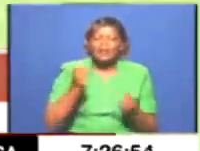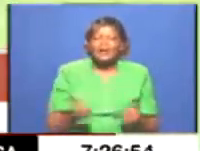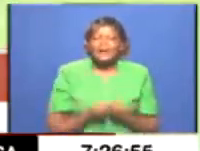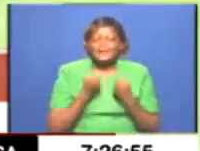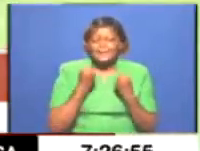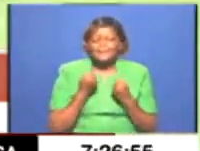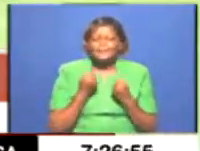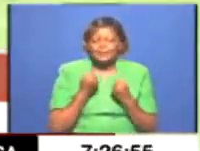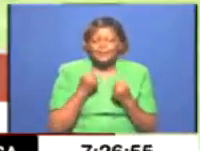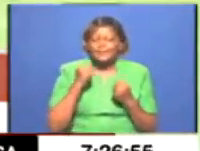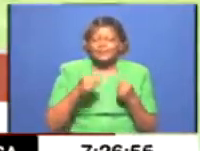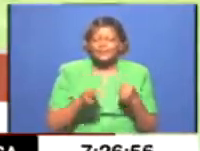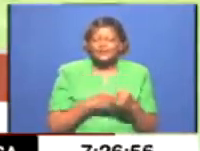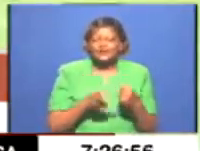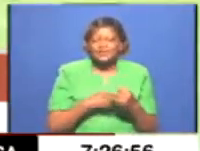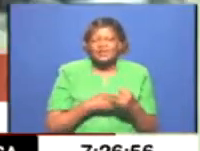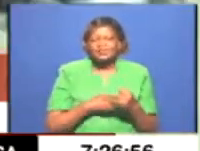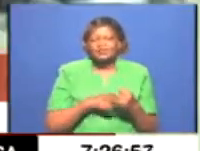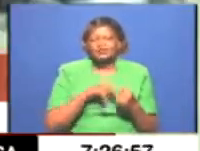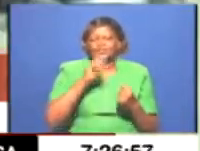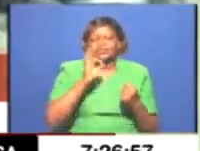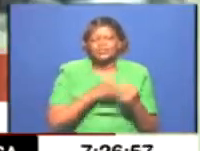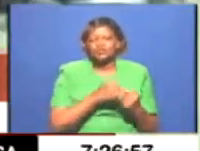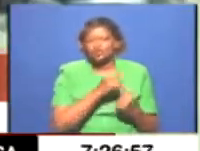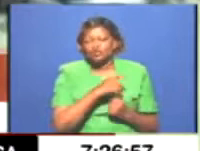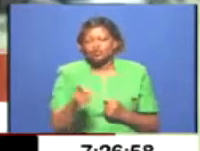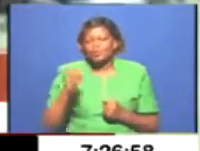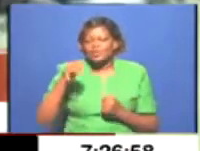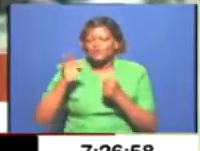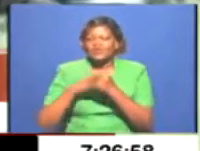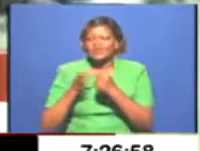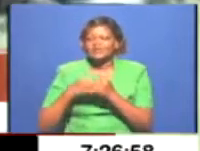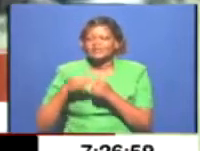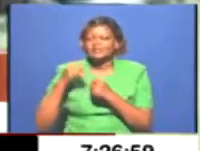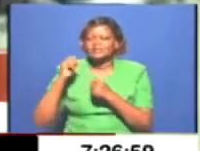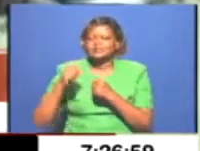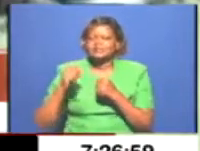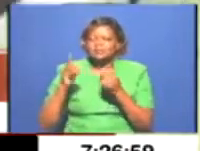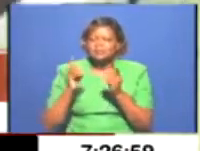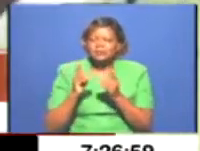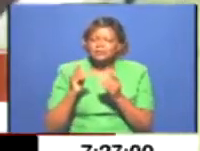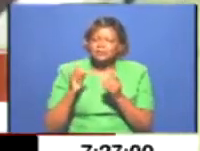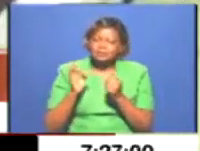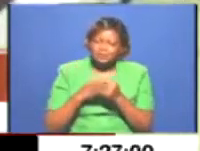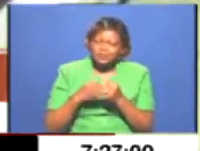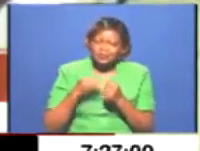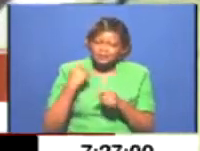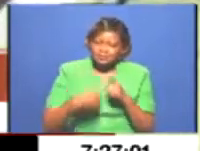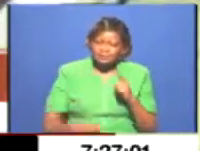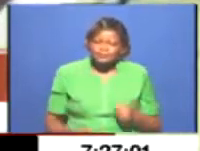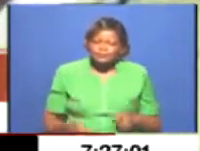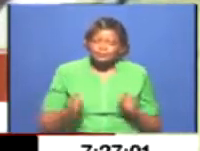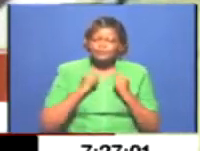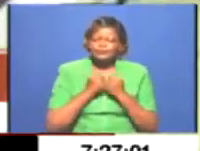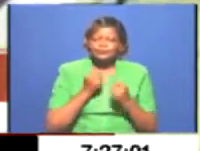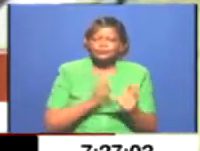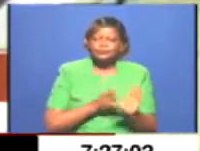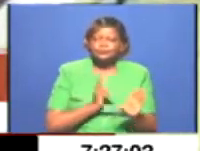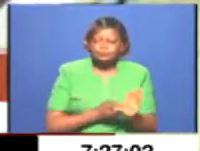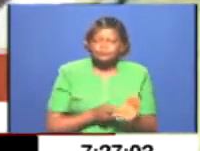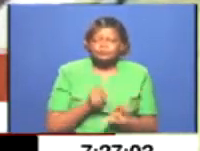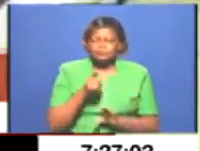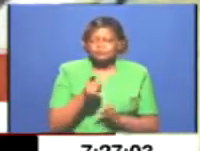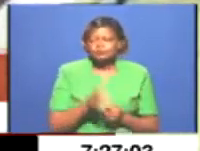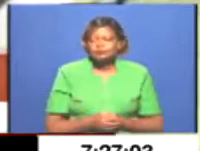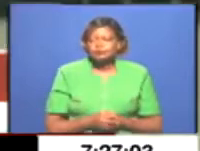kuanzia Julai tarehe 28 hadi Agosti tarehe 8 mwaka huu. Timu zinazoshiriki kwenye ligi kuu za